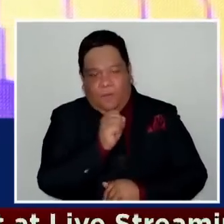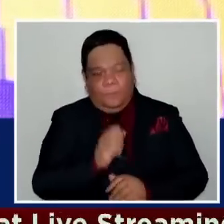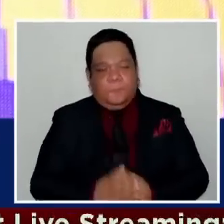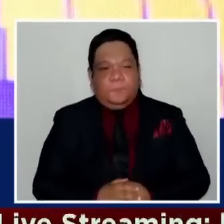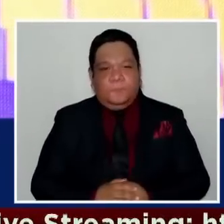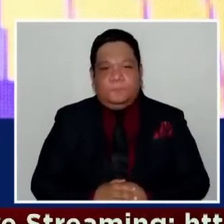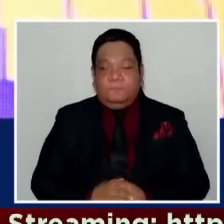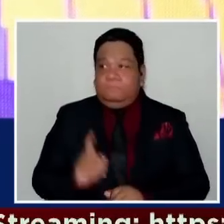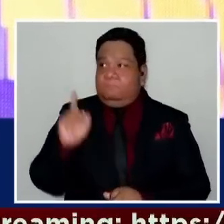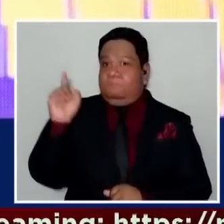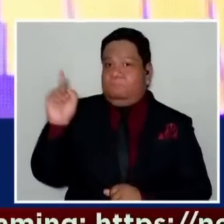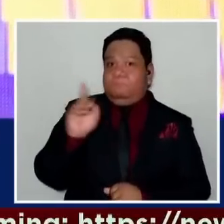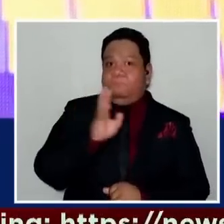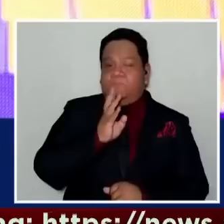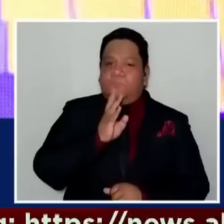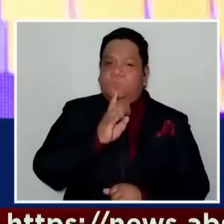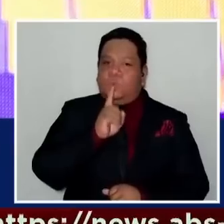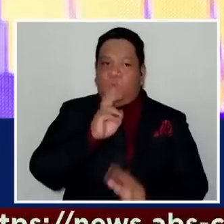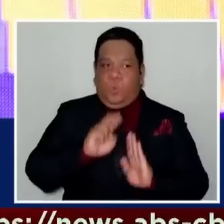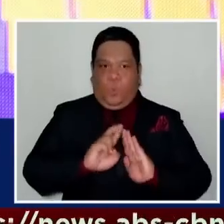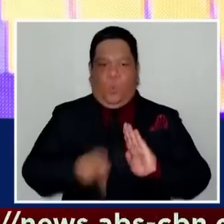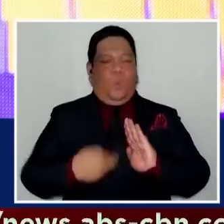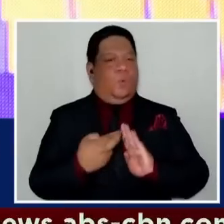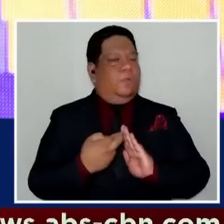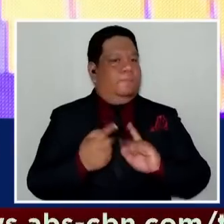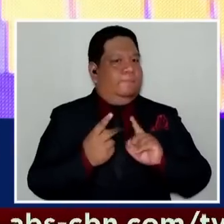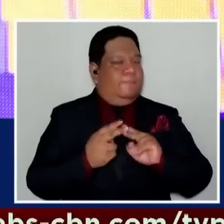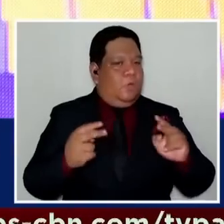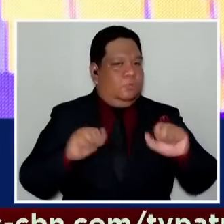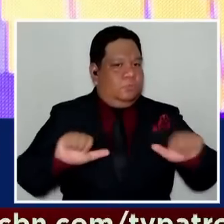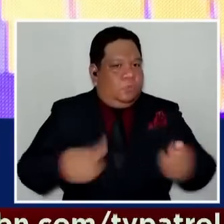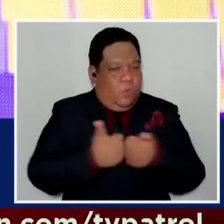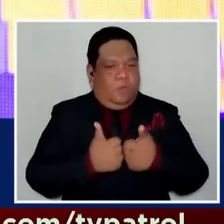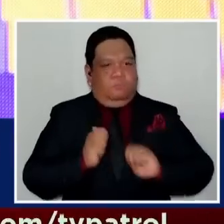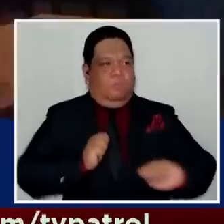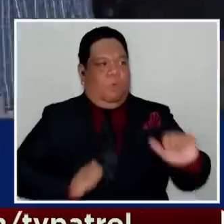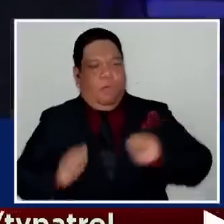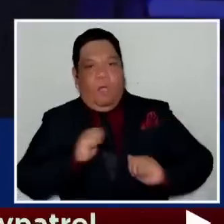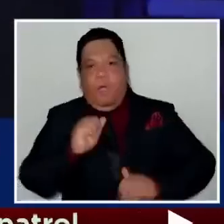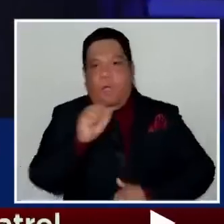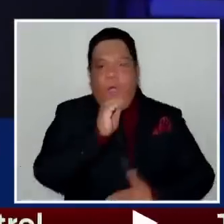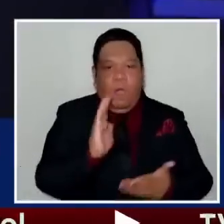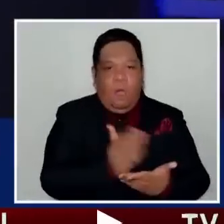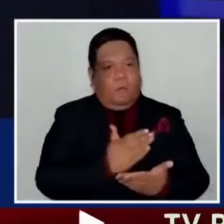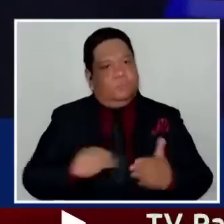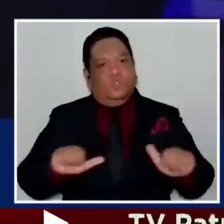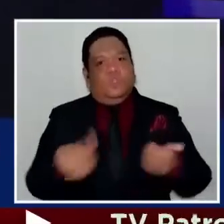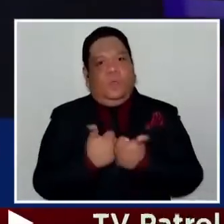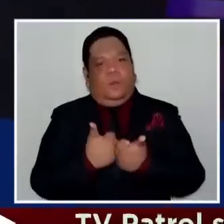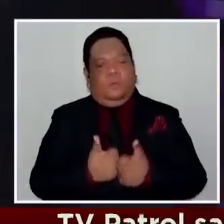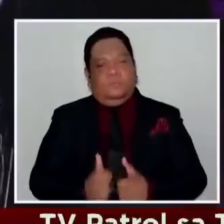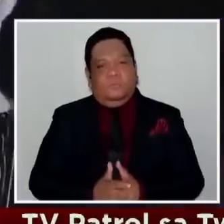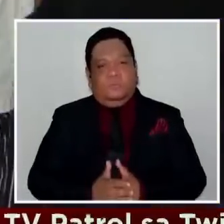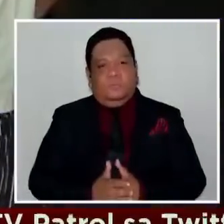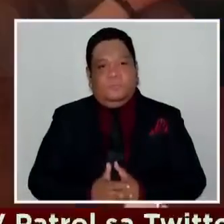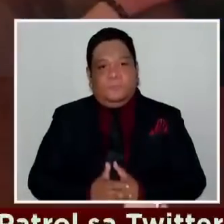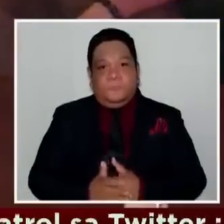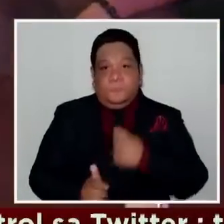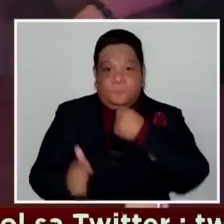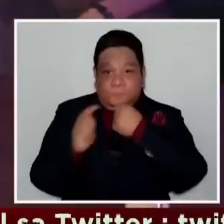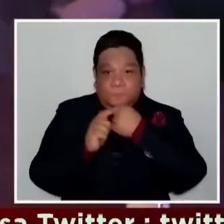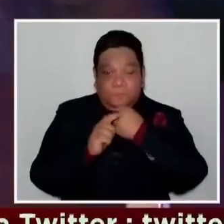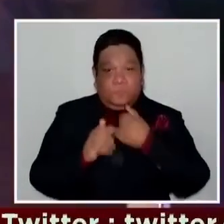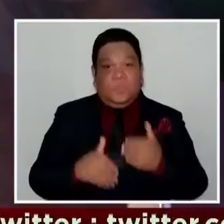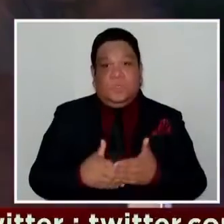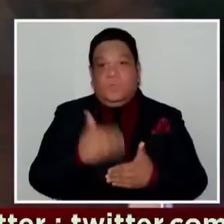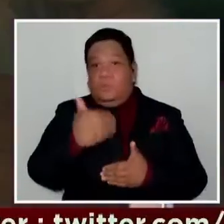it's a very, very challenging. Sa lahat ng mga ginawa ko musical, ito pinaka-challenging sa lahat. Speaking of challenge accepted para